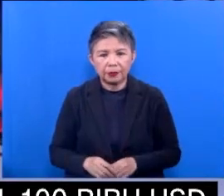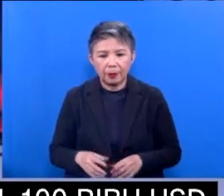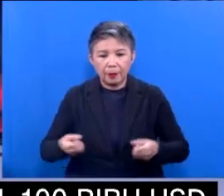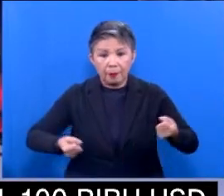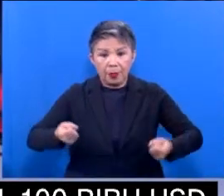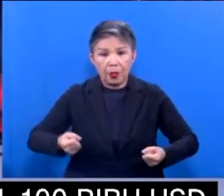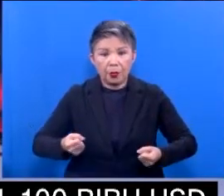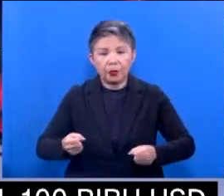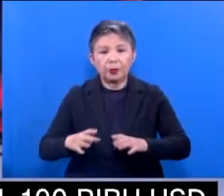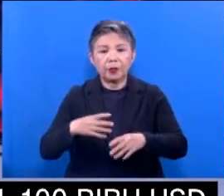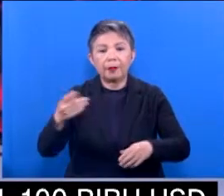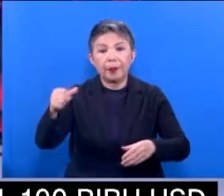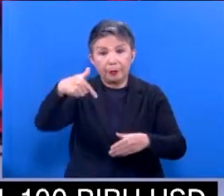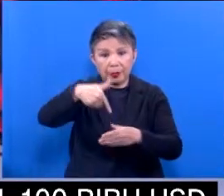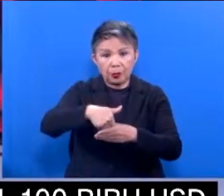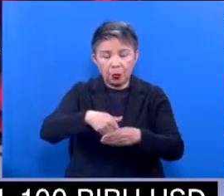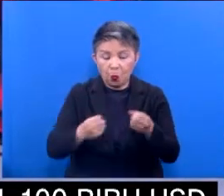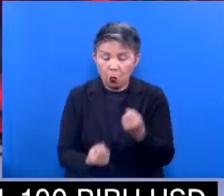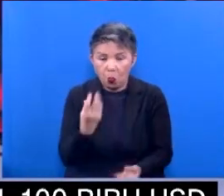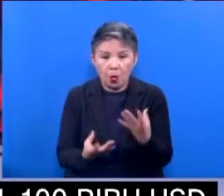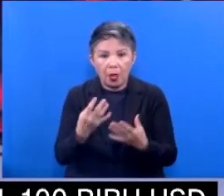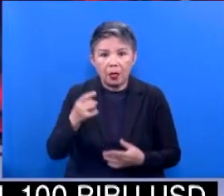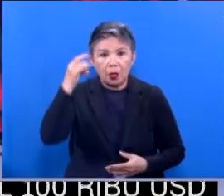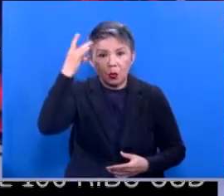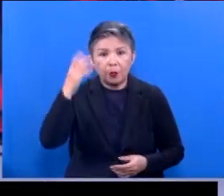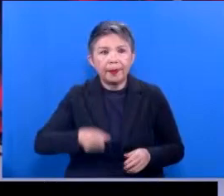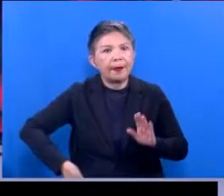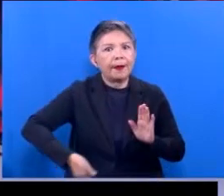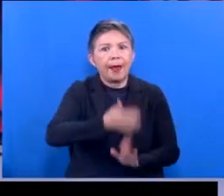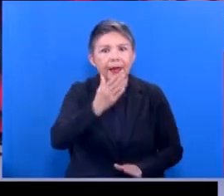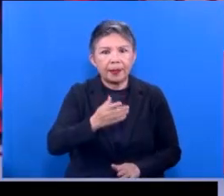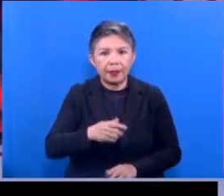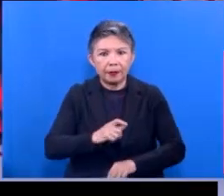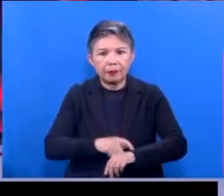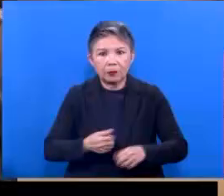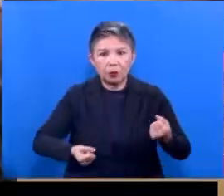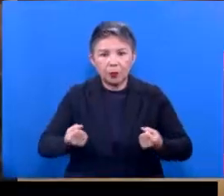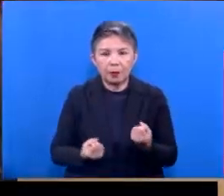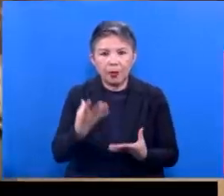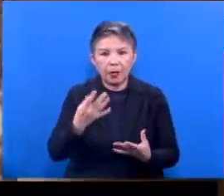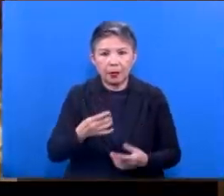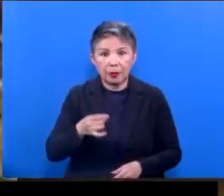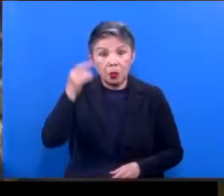bahan bakar minyak terbakar hebat. Sang sopir diduga melarikan diri saat mobilnya terbakar.